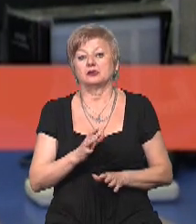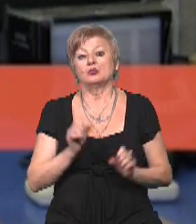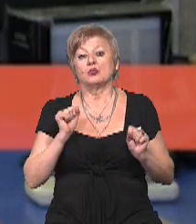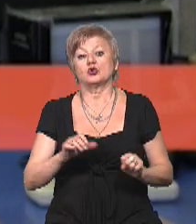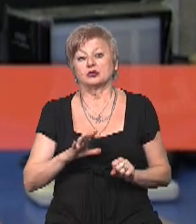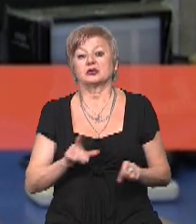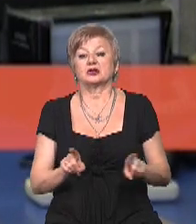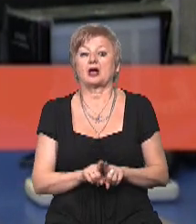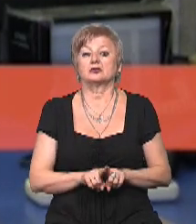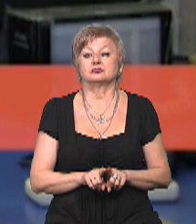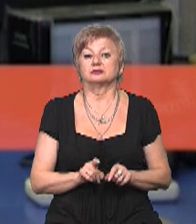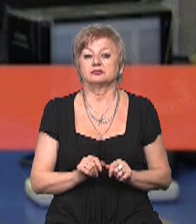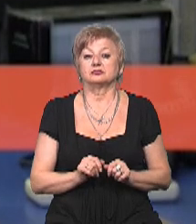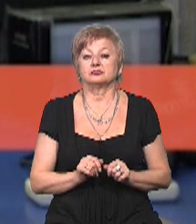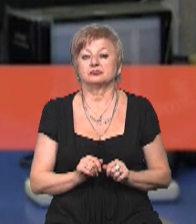трішки так